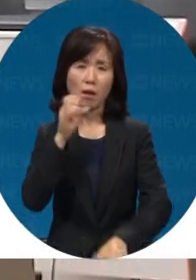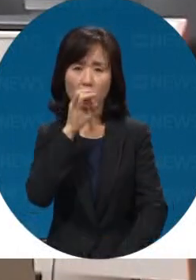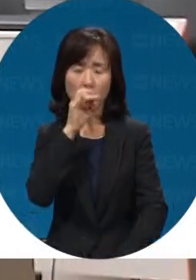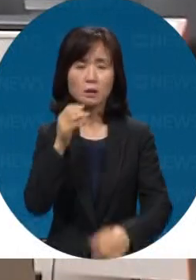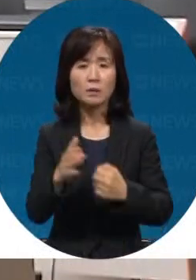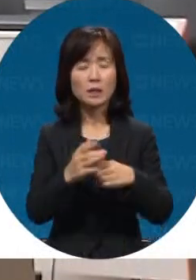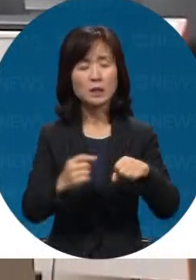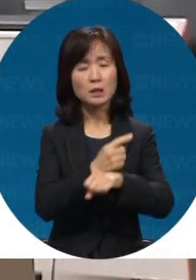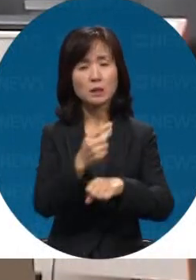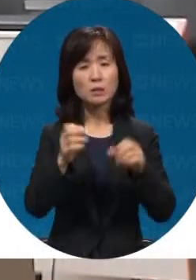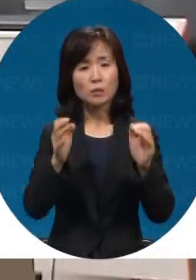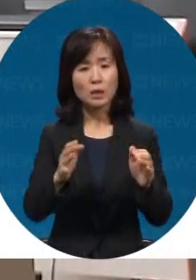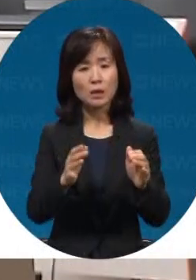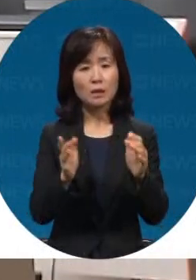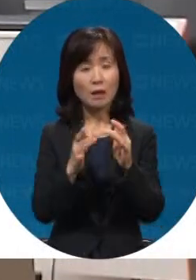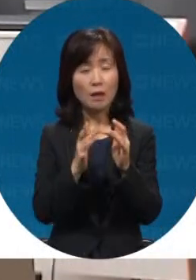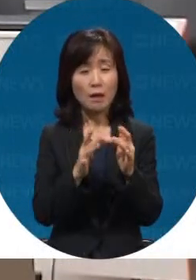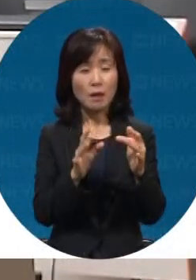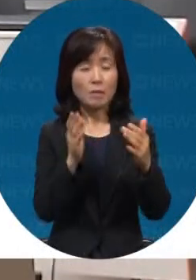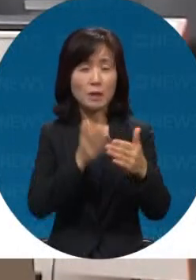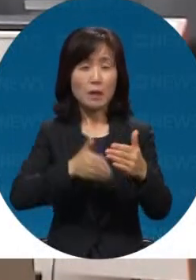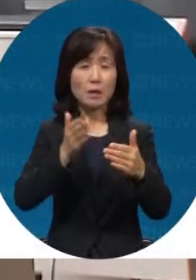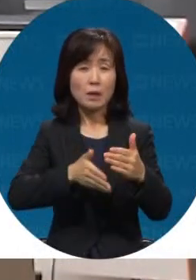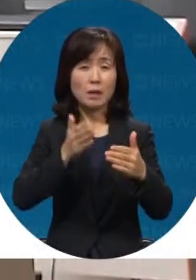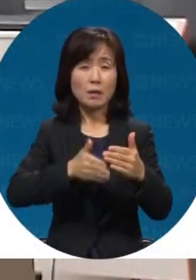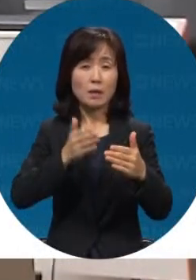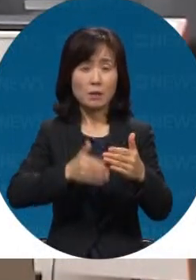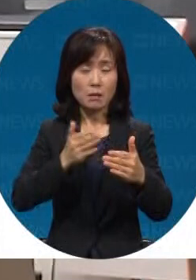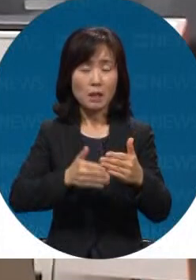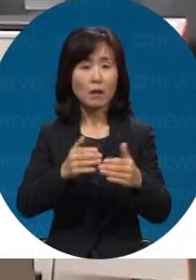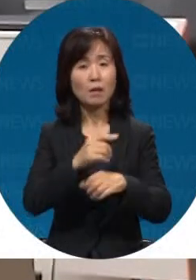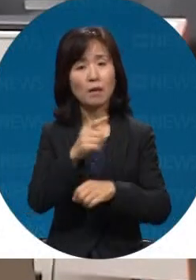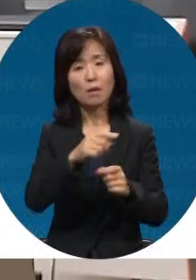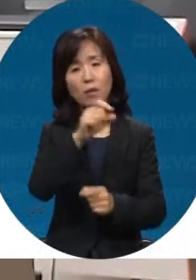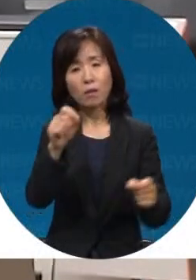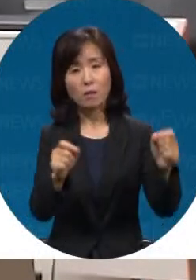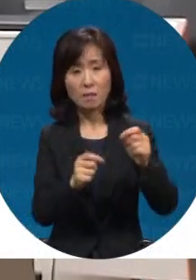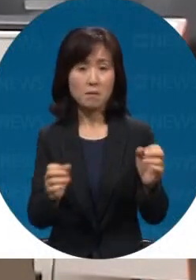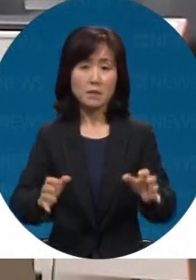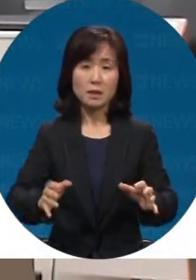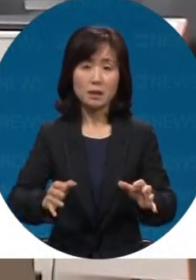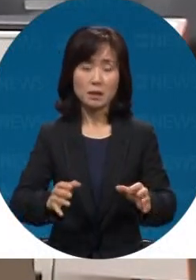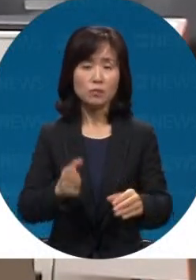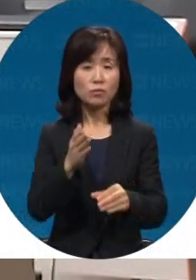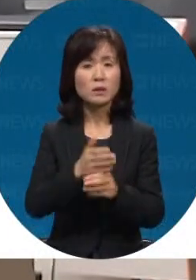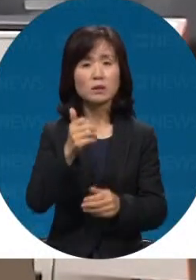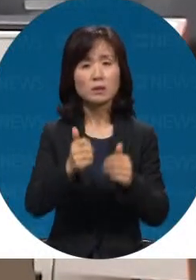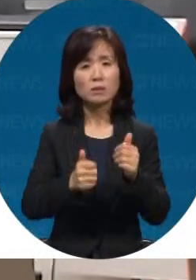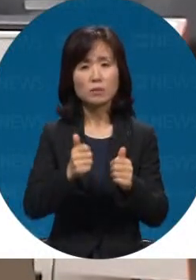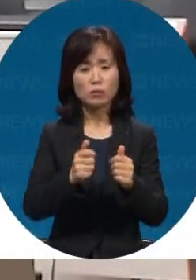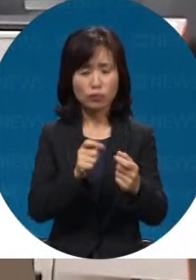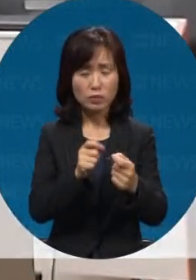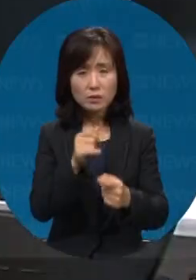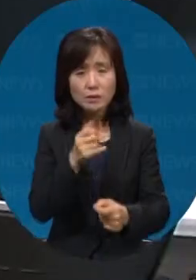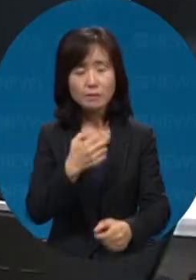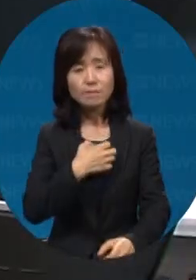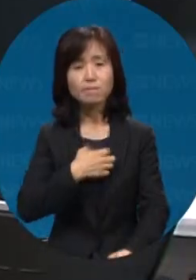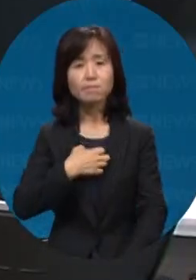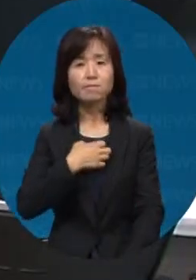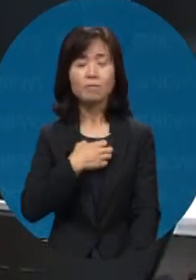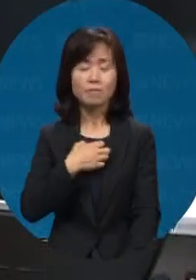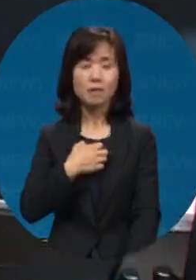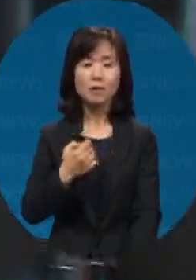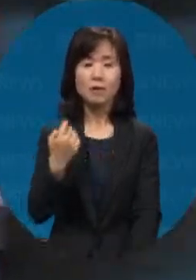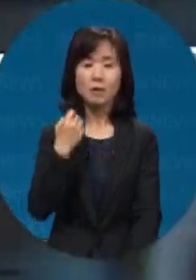1시간 동안 계속 로그인 시도 만하다는 끝이 났던 것 같고 그리고 중간고사 돌만 나왔는데 결국